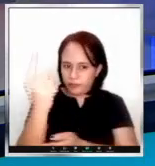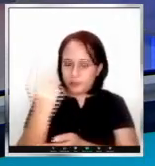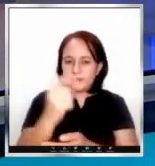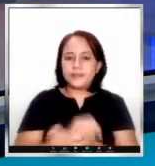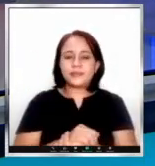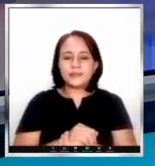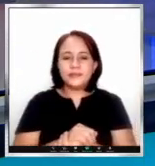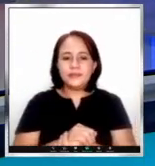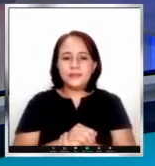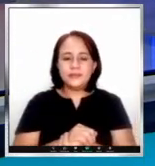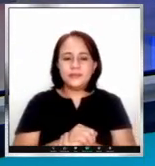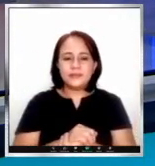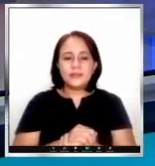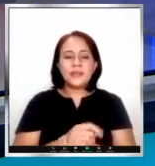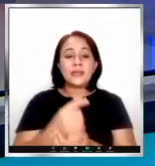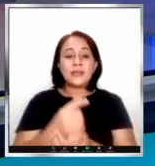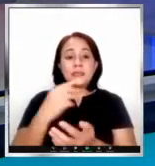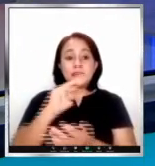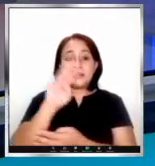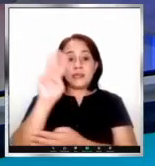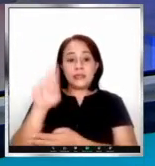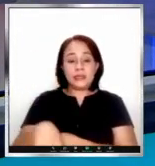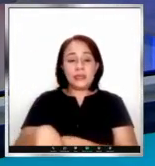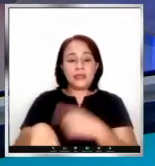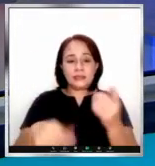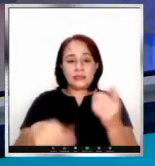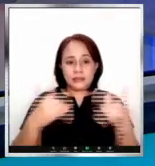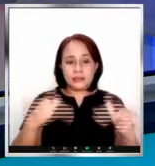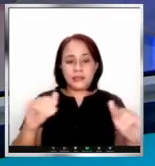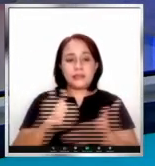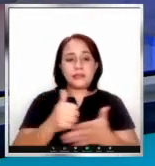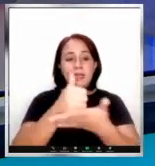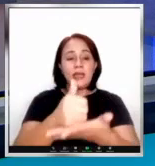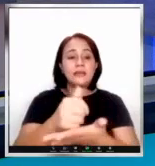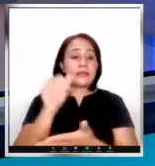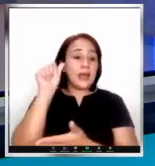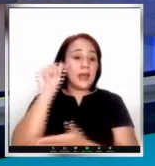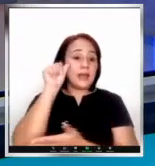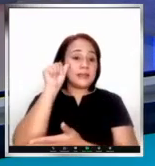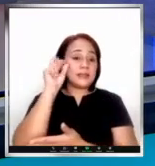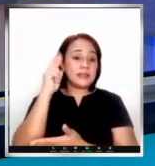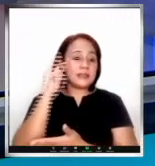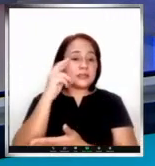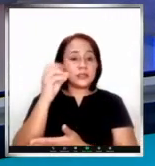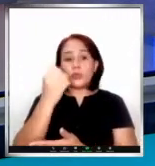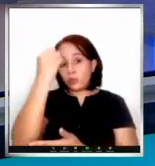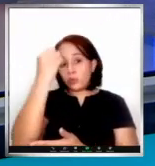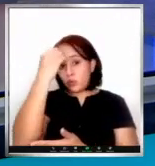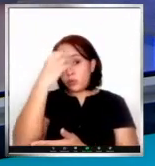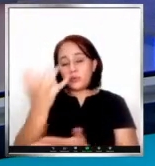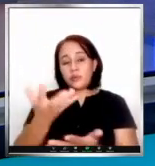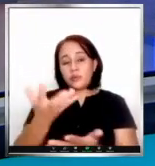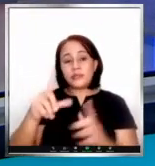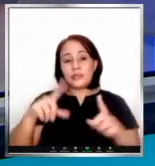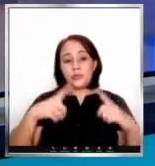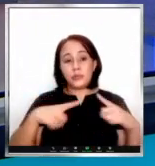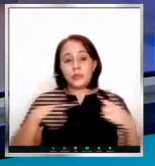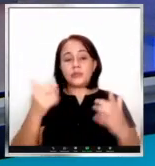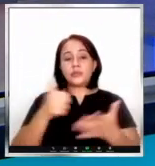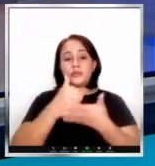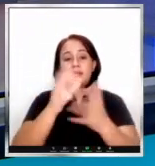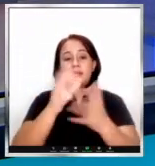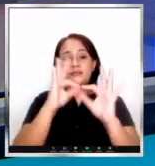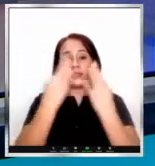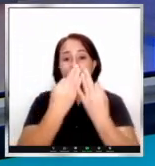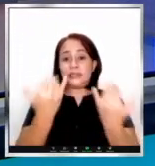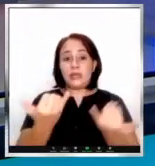Nasa Metro Manila man, nagpaabot pa rin ang tulong si Alden Richard sa isang lolo sa Laguna para maitawid ang kanyang pamilya ngayong MECQ.